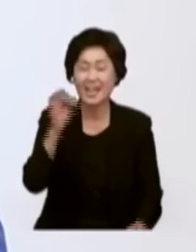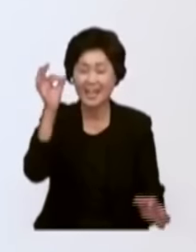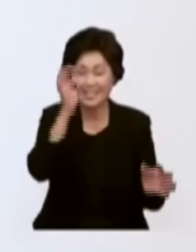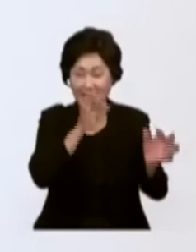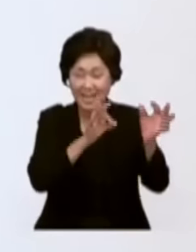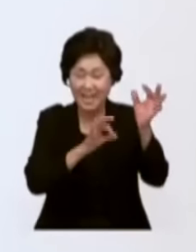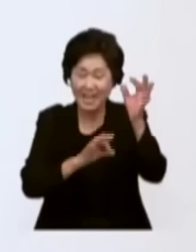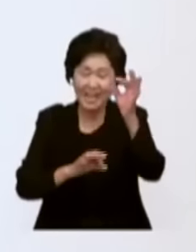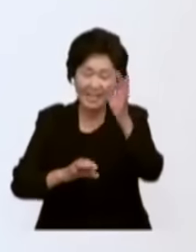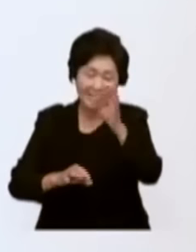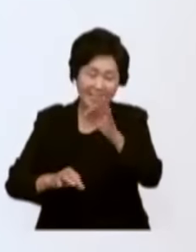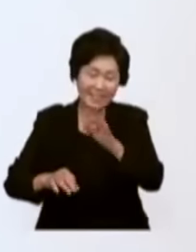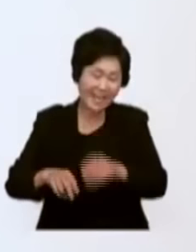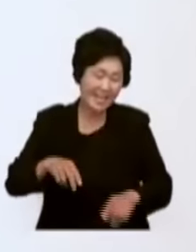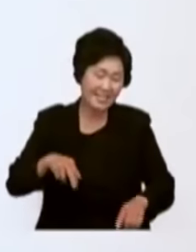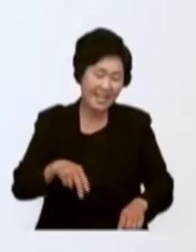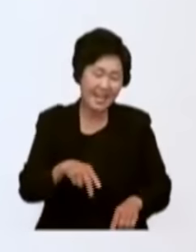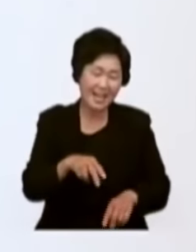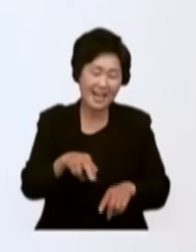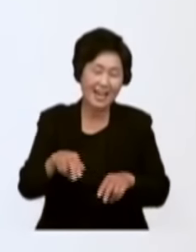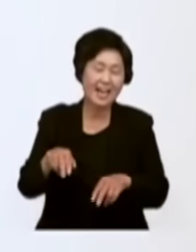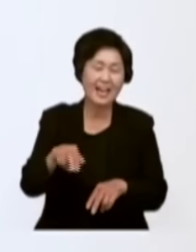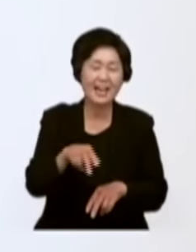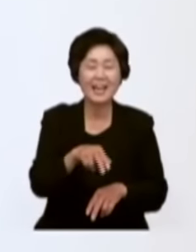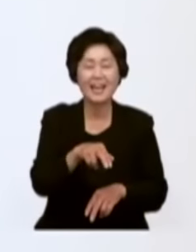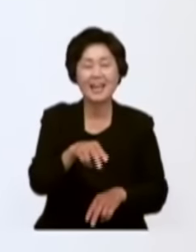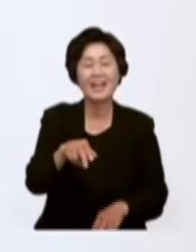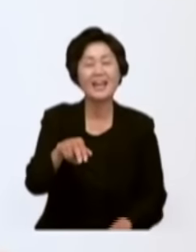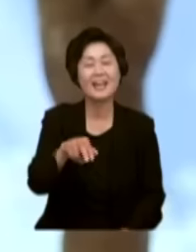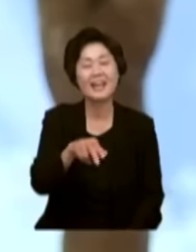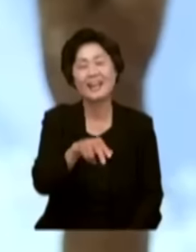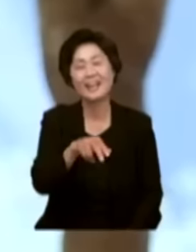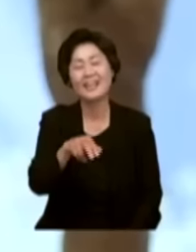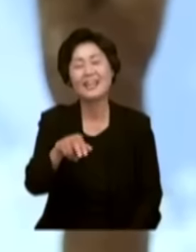새벽을 찾아 떠난다